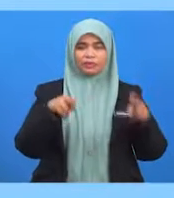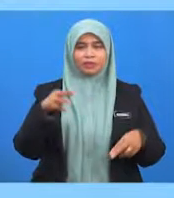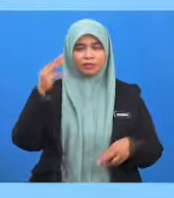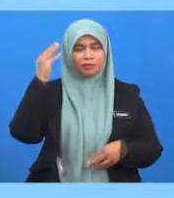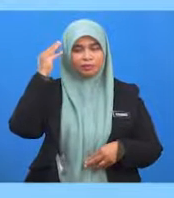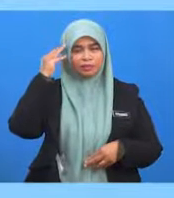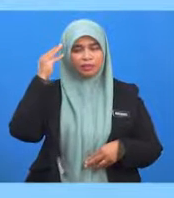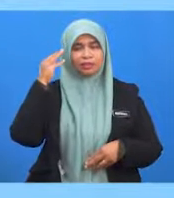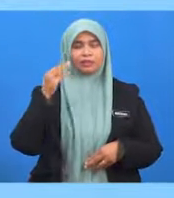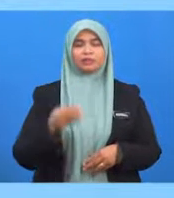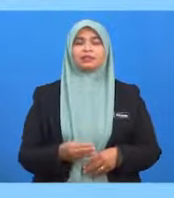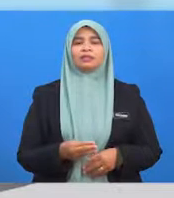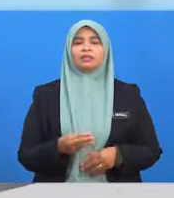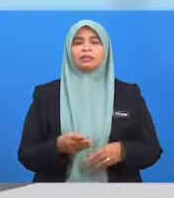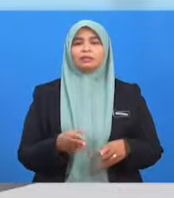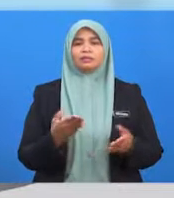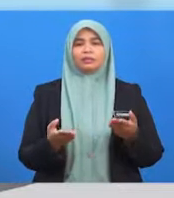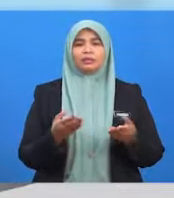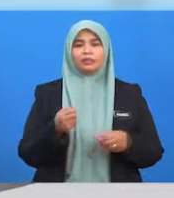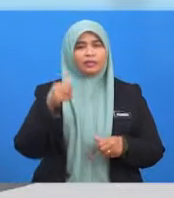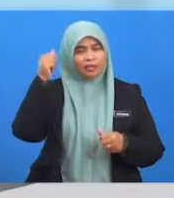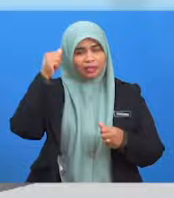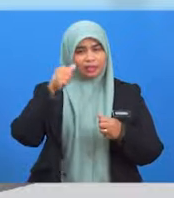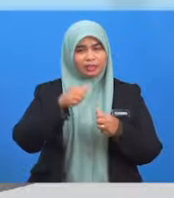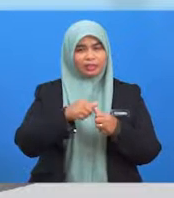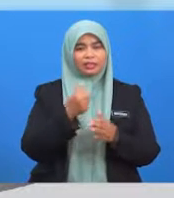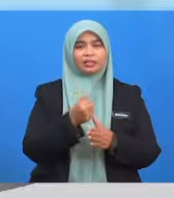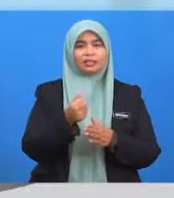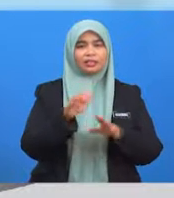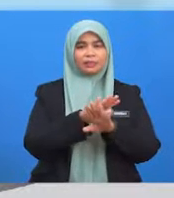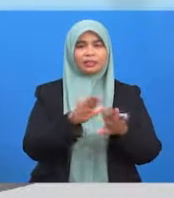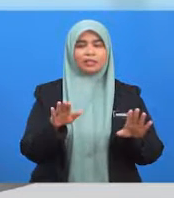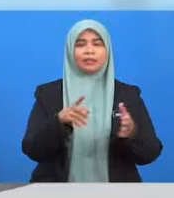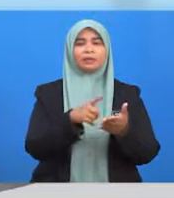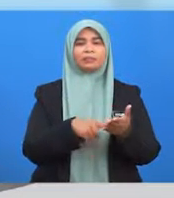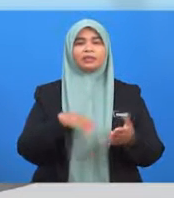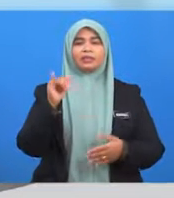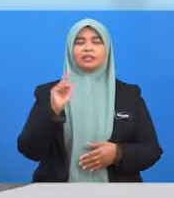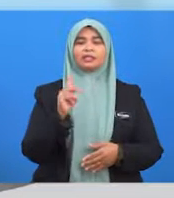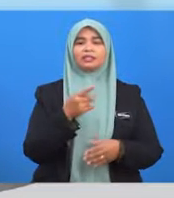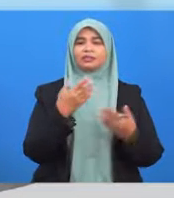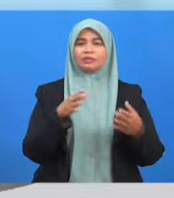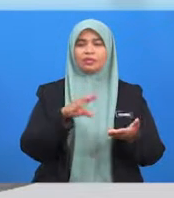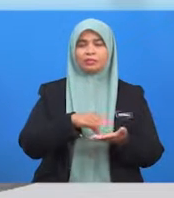kamu sama ada kamu ingat atau tidak apa yang kita telah pelajari